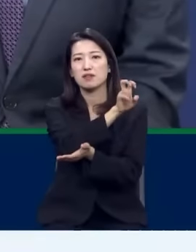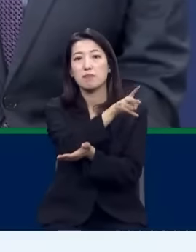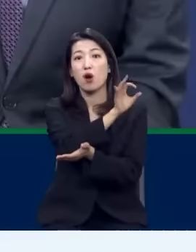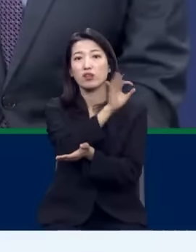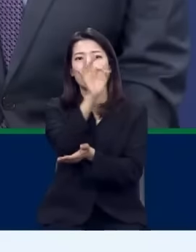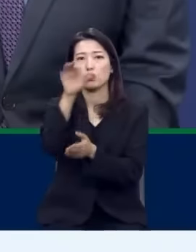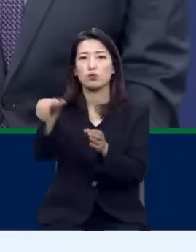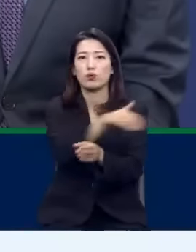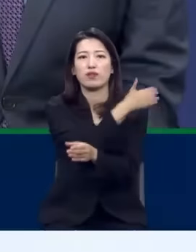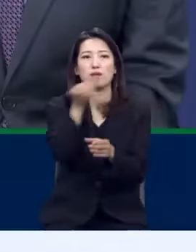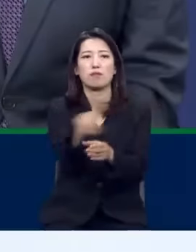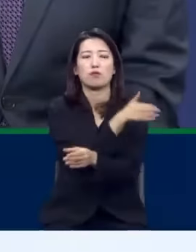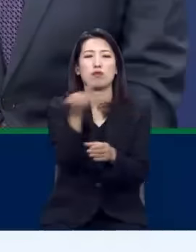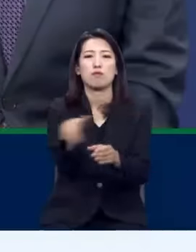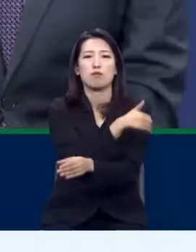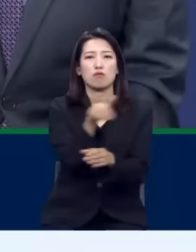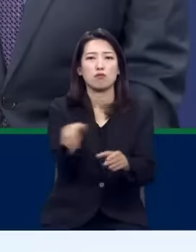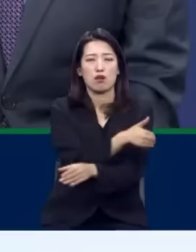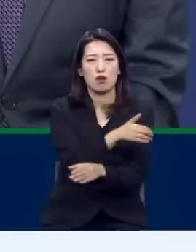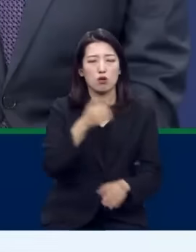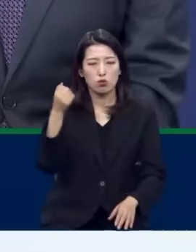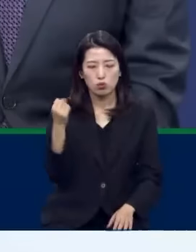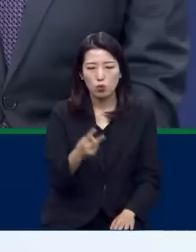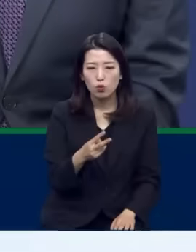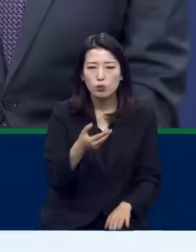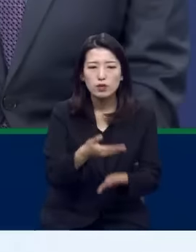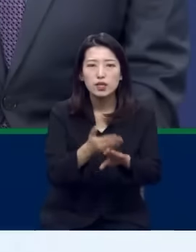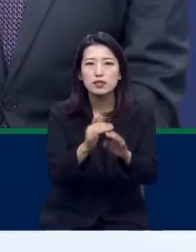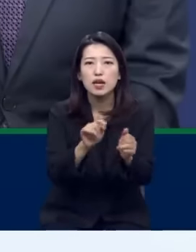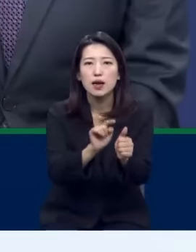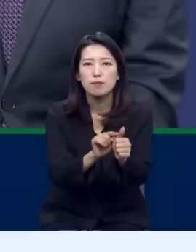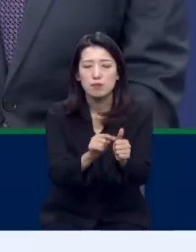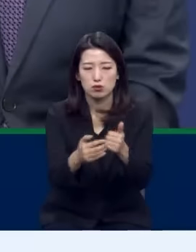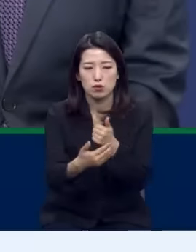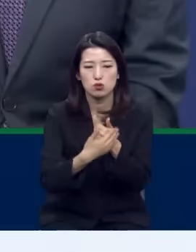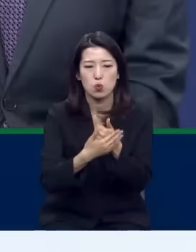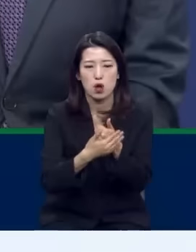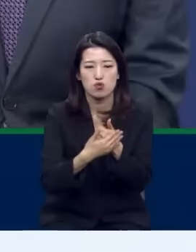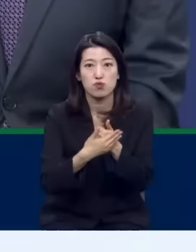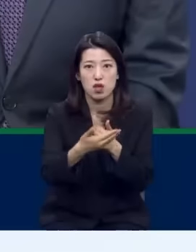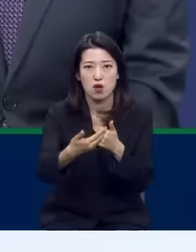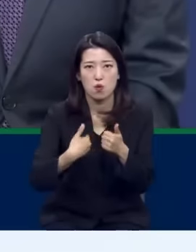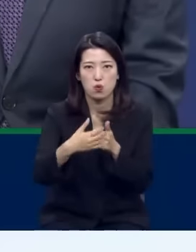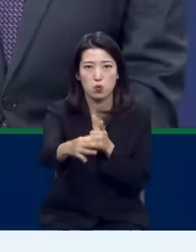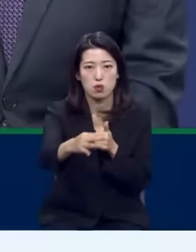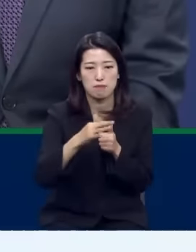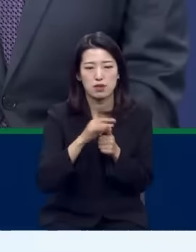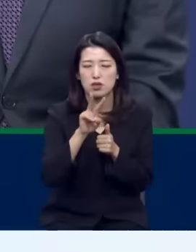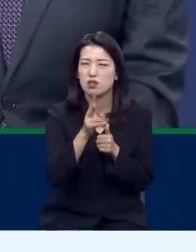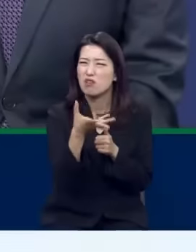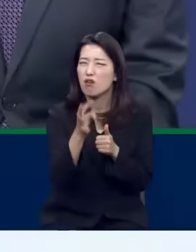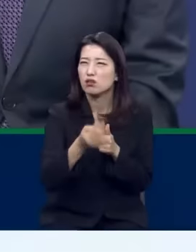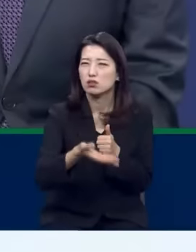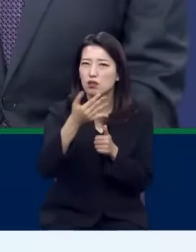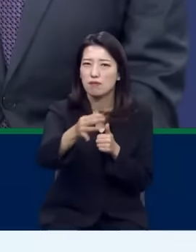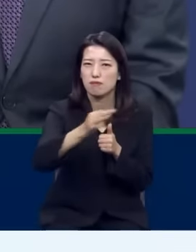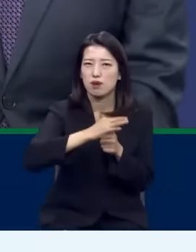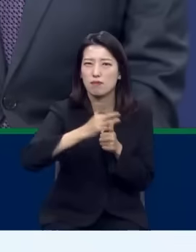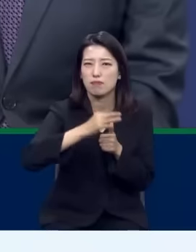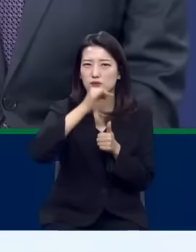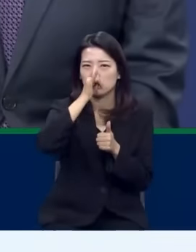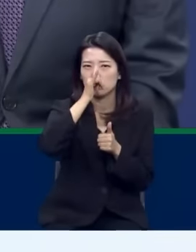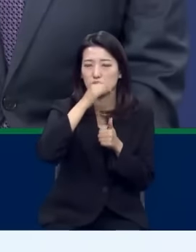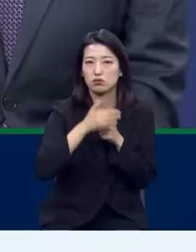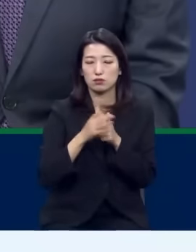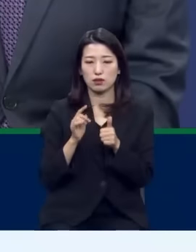후보자 2억 4천만 원을 수수한 거 그 혐의로 지금 구속이 됐고 판사는 증거인멸 우려가 있대서